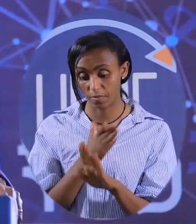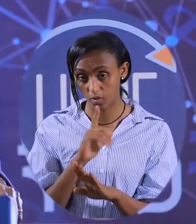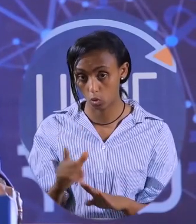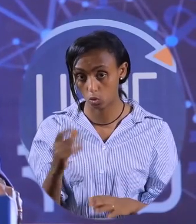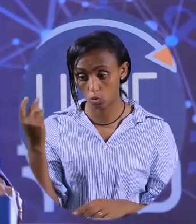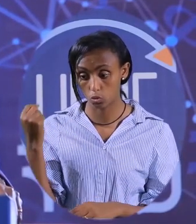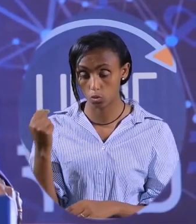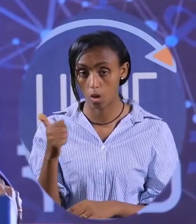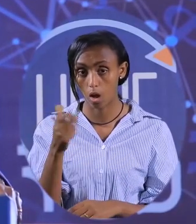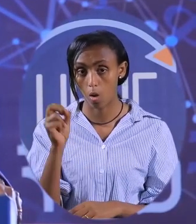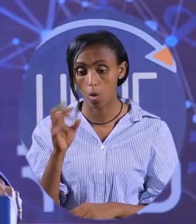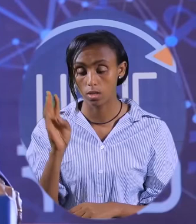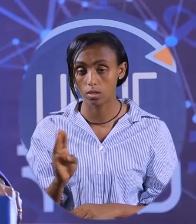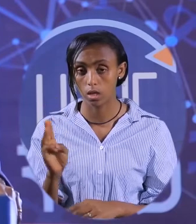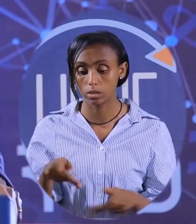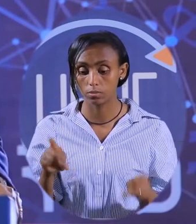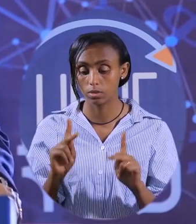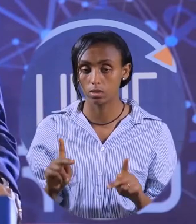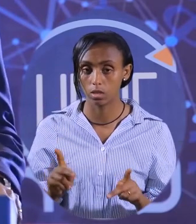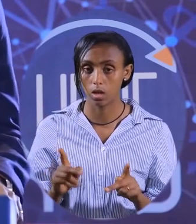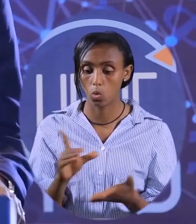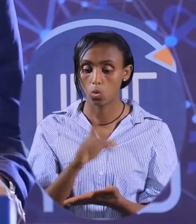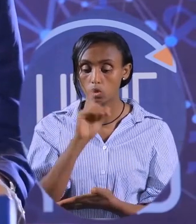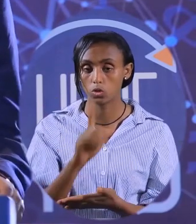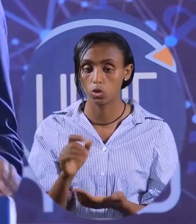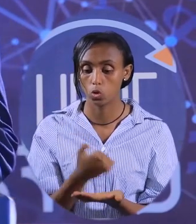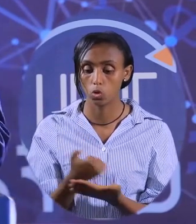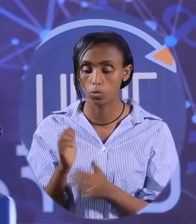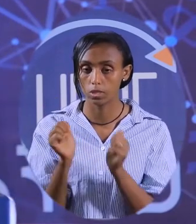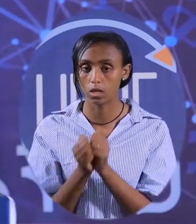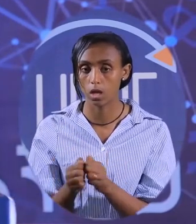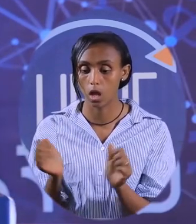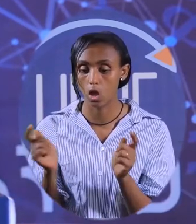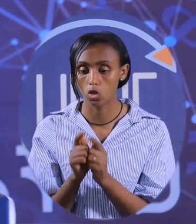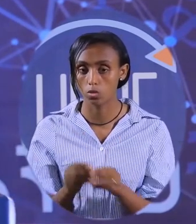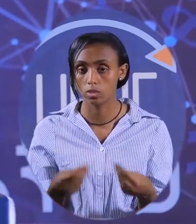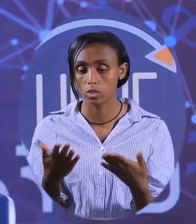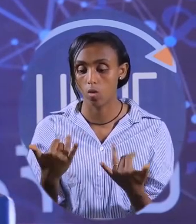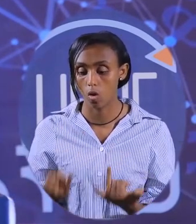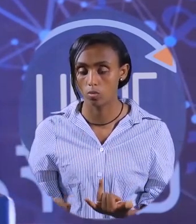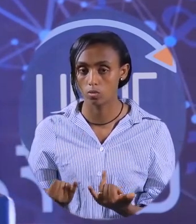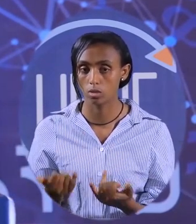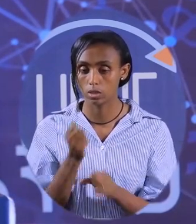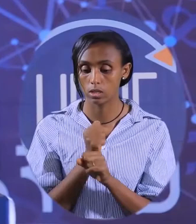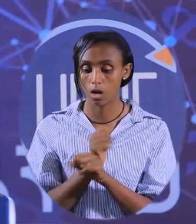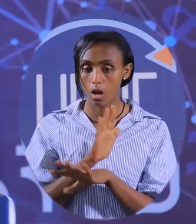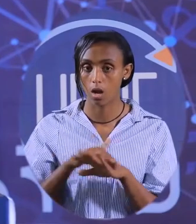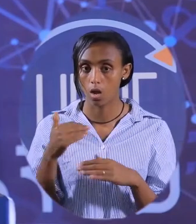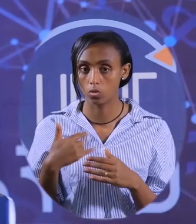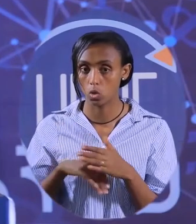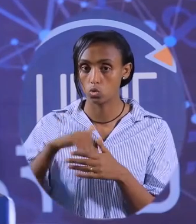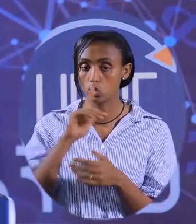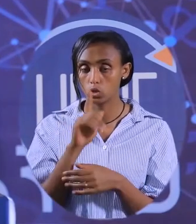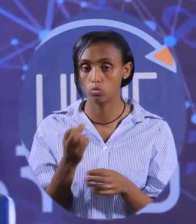ድሮ የአዋሳ ግብርና ኮሌጅ ነው ከሆም ኢኮኖሚክስ ጋር ያይዞ የሚሰጠው ብዙዎች አሁን በስራ ላይ ያሉት ከውጭ